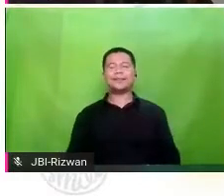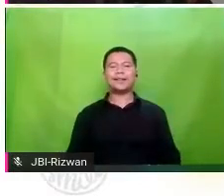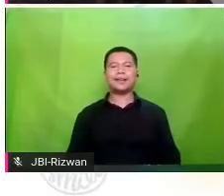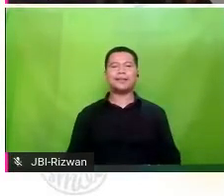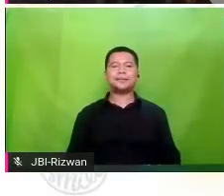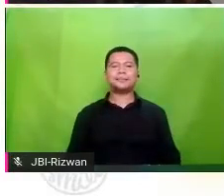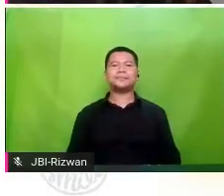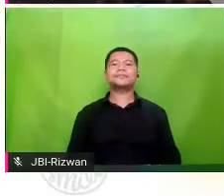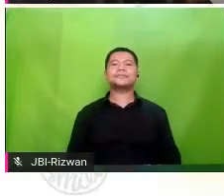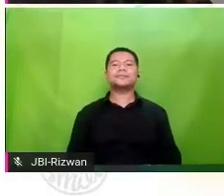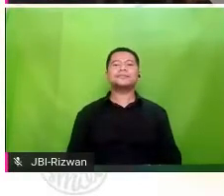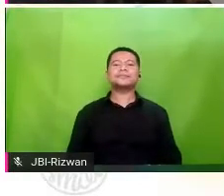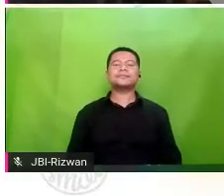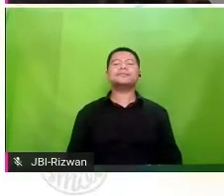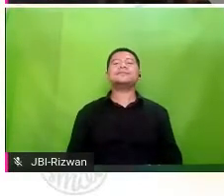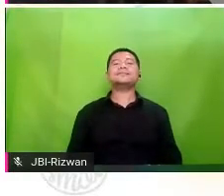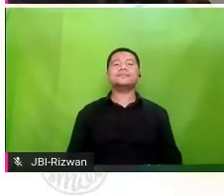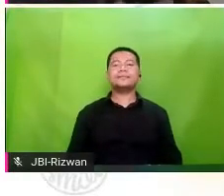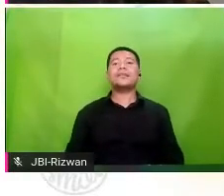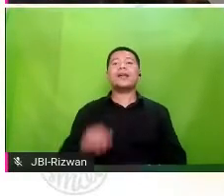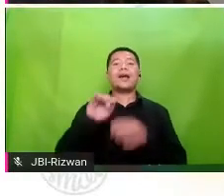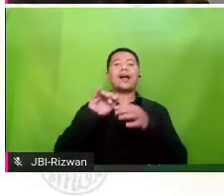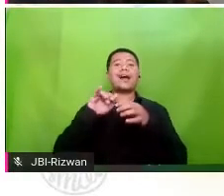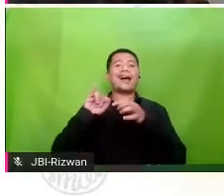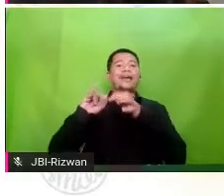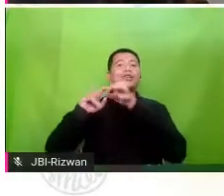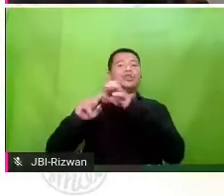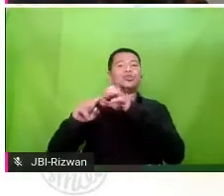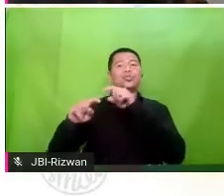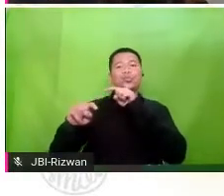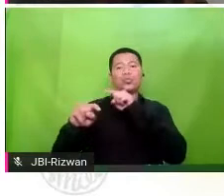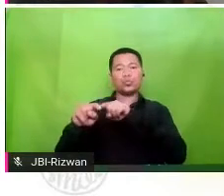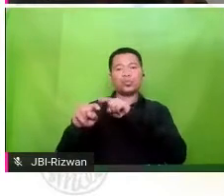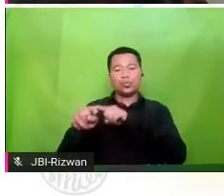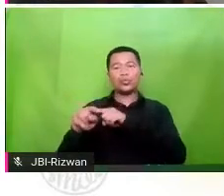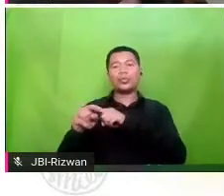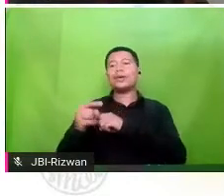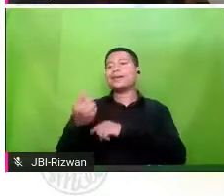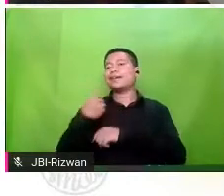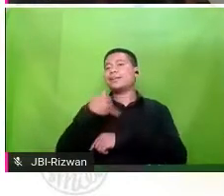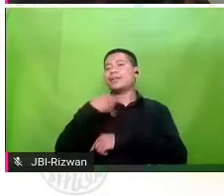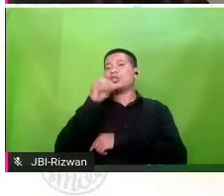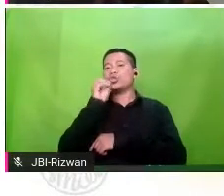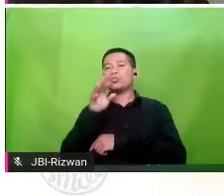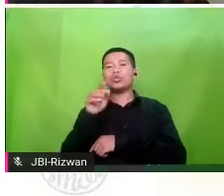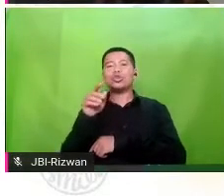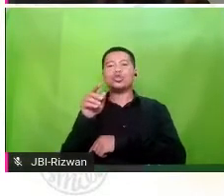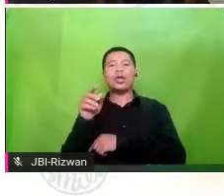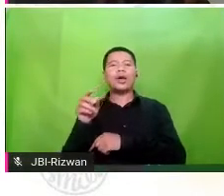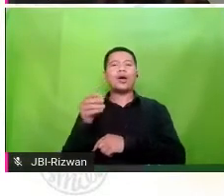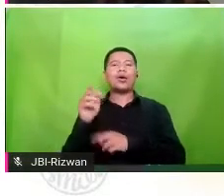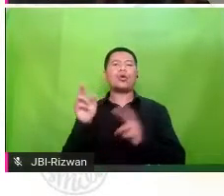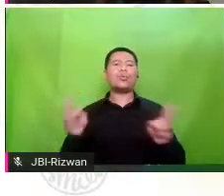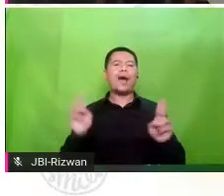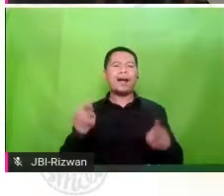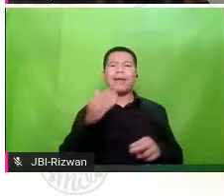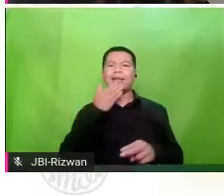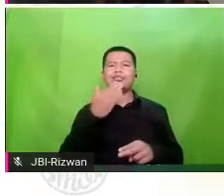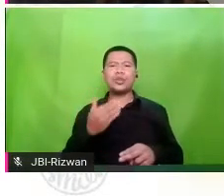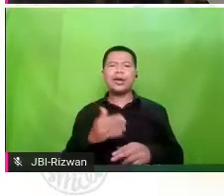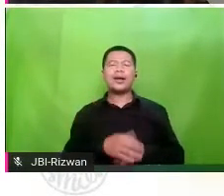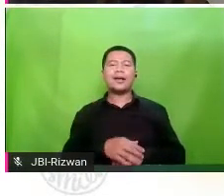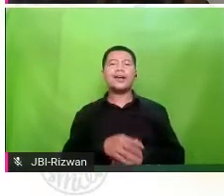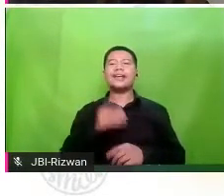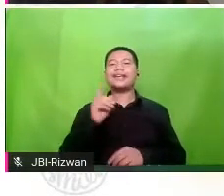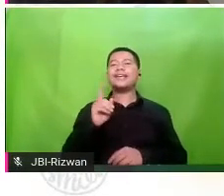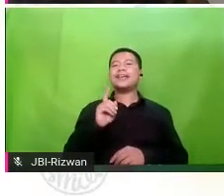Untuk IQ yang kemudian kita bisa sebut normal, itu berada pada rentang